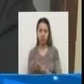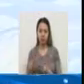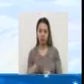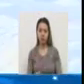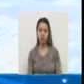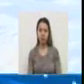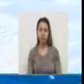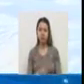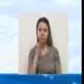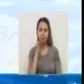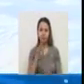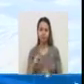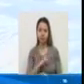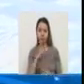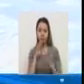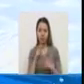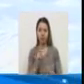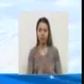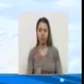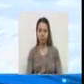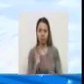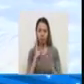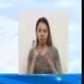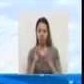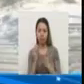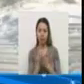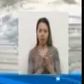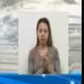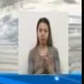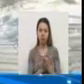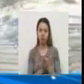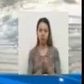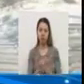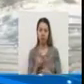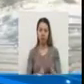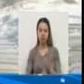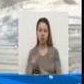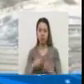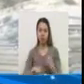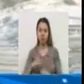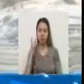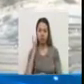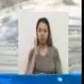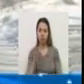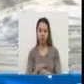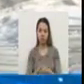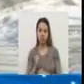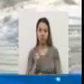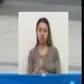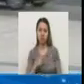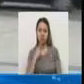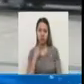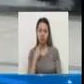білдірдік. Нәтижелі жұмыспен қамту және жаппай кәсіпкерлікті дамыту мемлекеттік бағдарламасы аясында бастау бизнес жобасы жүйелі түрде жүзеге асырылып келе жатқанын